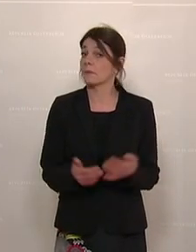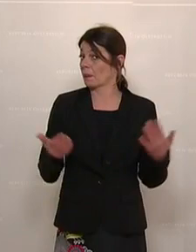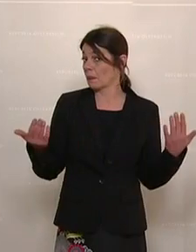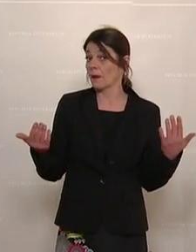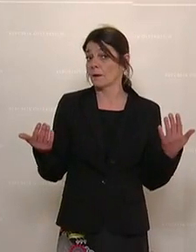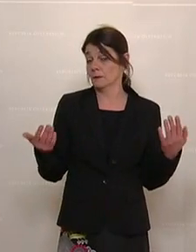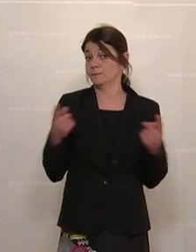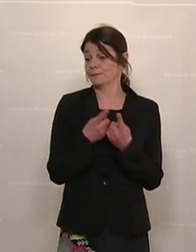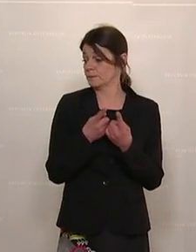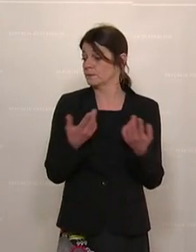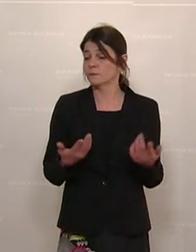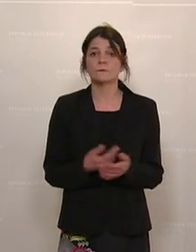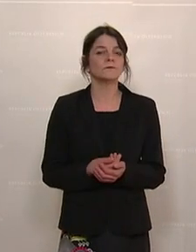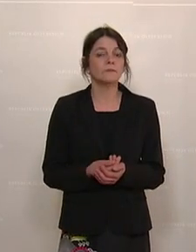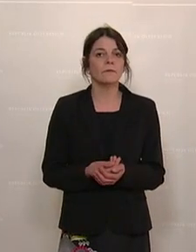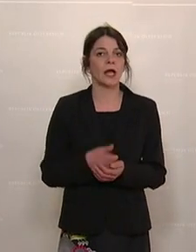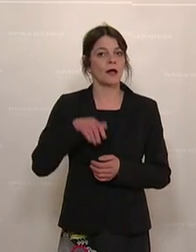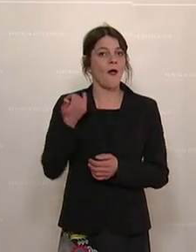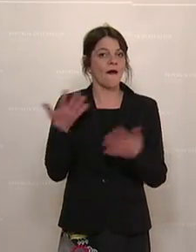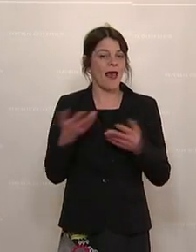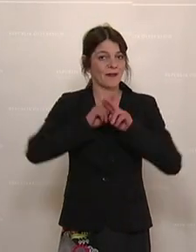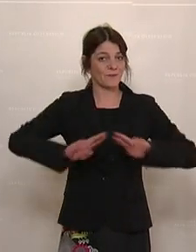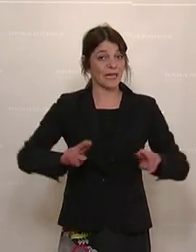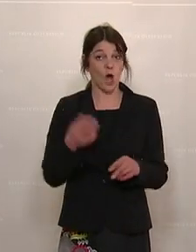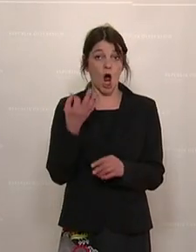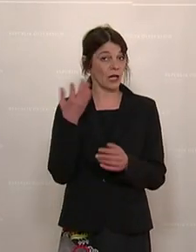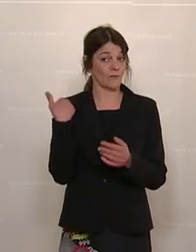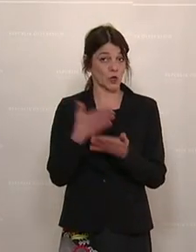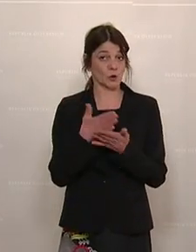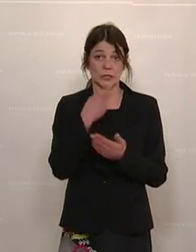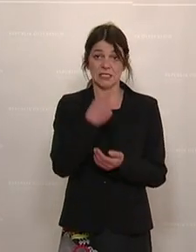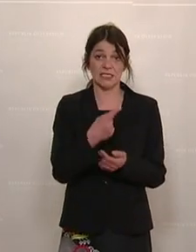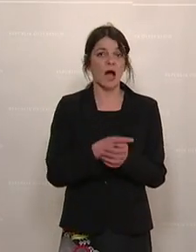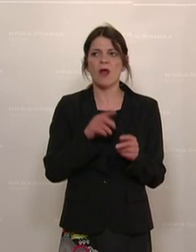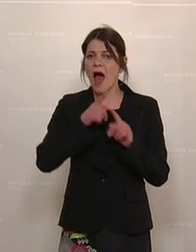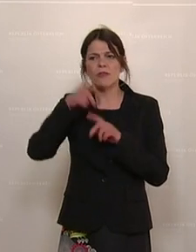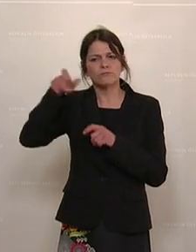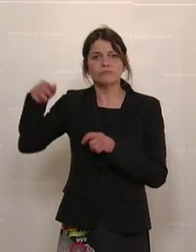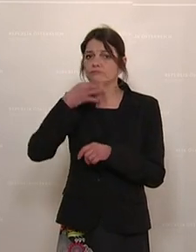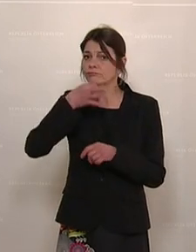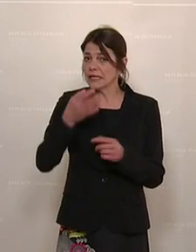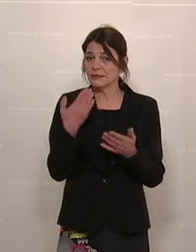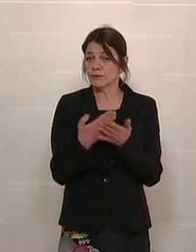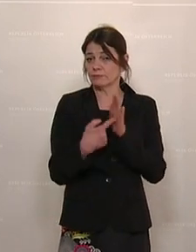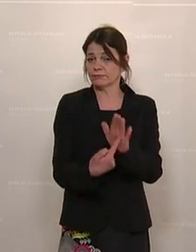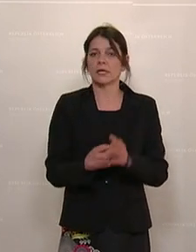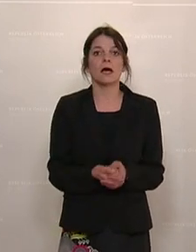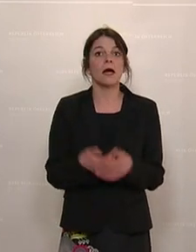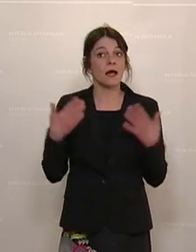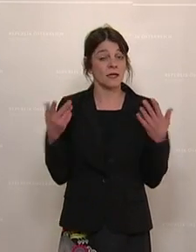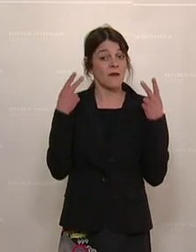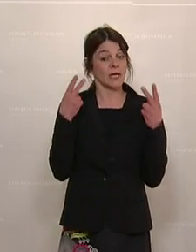und es ist und hier gleich weiter dass heute auch schon betont und viele andere haben betont an uns allen eine